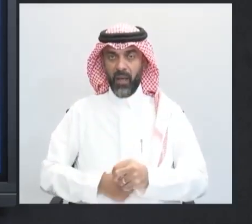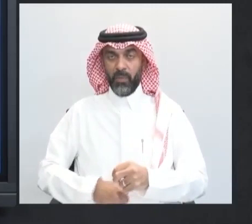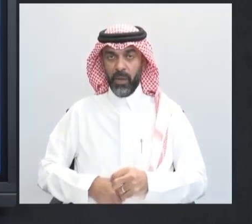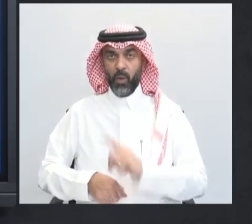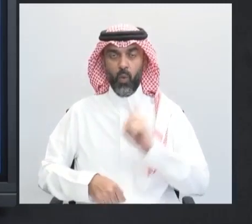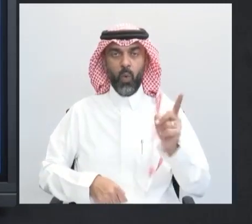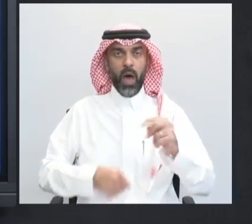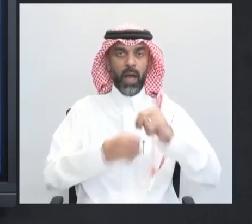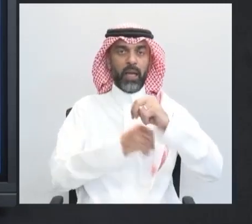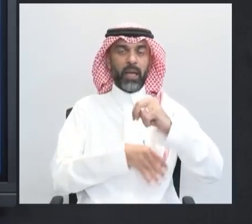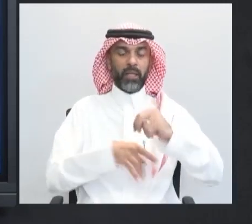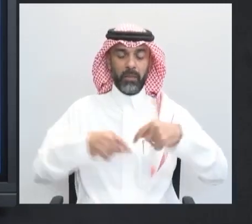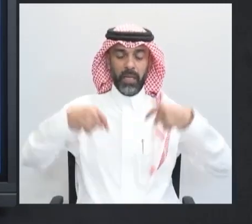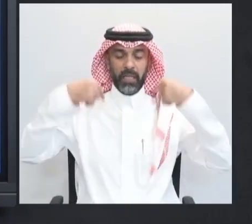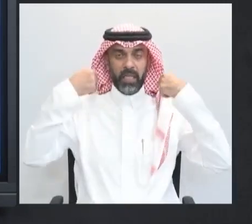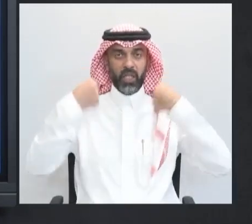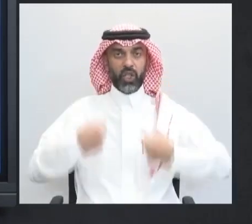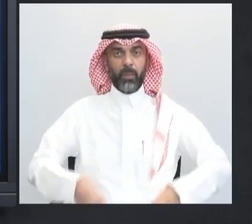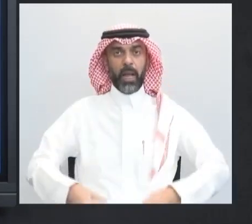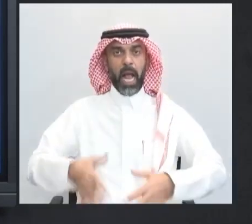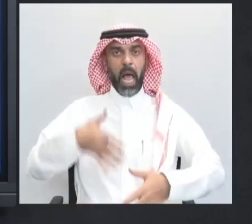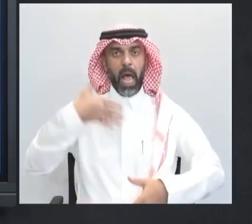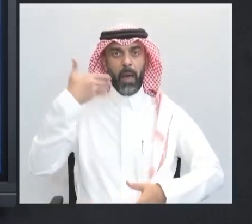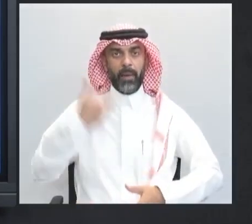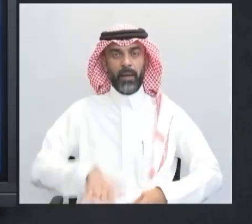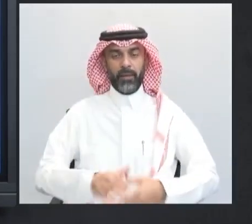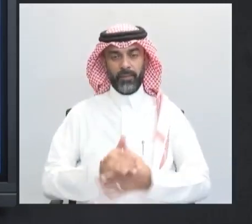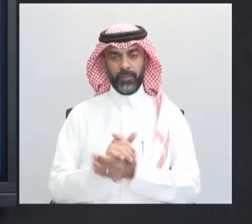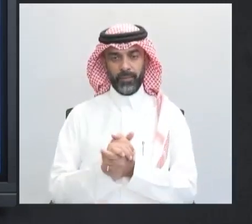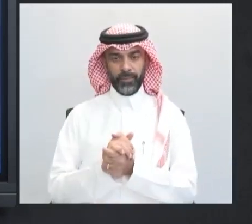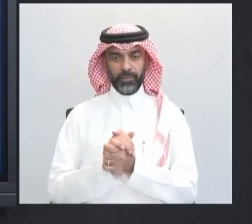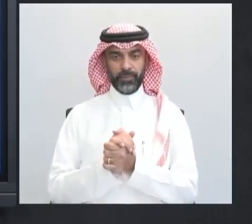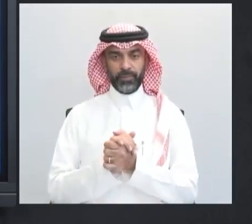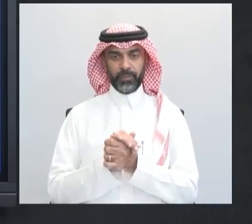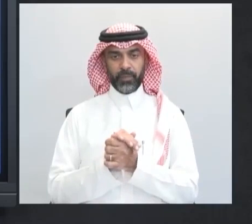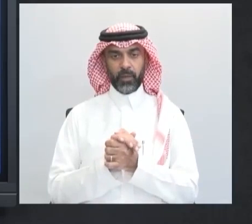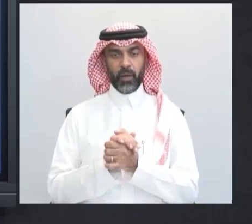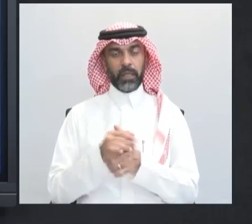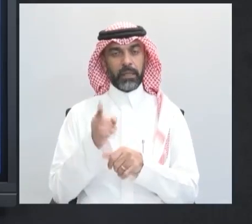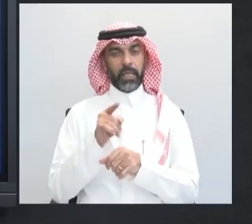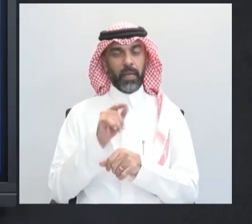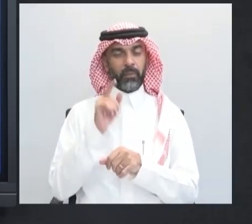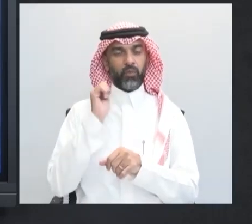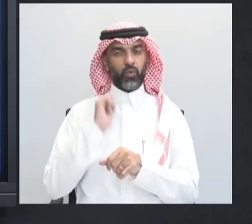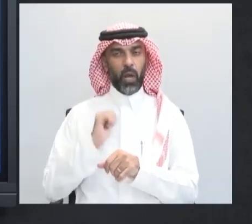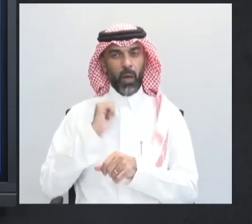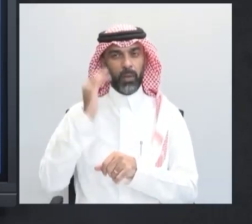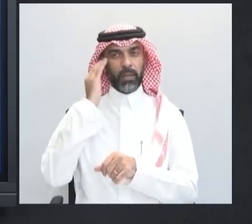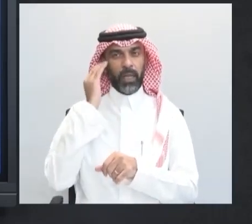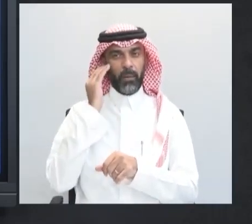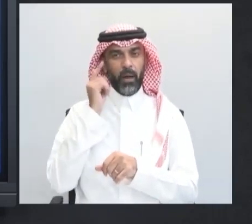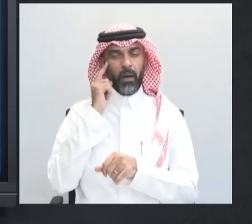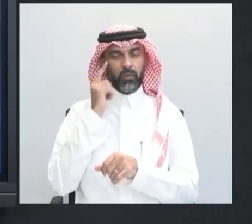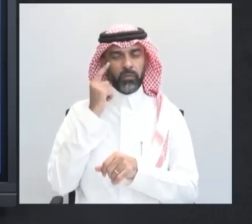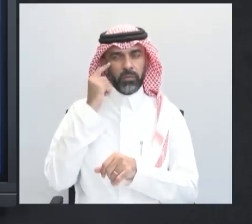بين الاخراج الذي يعمل على تخليص الجسم من نواتج التمثيل الغذائي دائما الطلاب والطلبه عندما يتبادر في